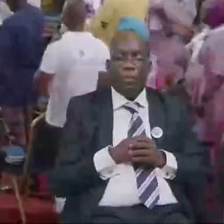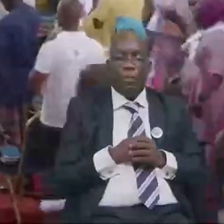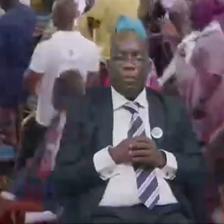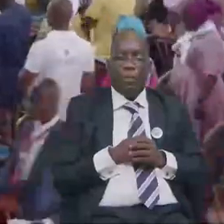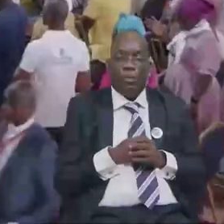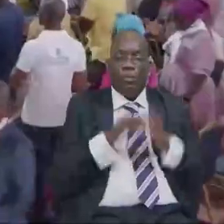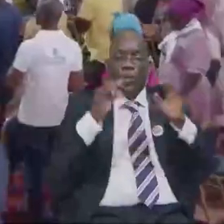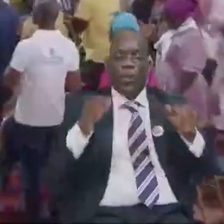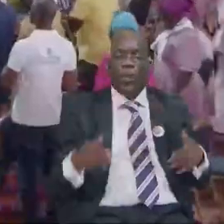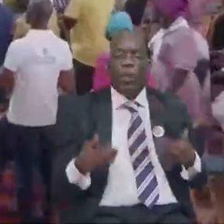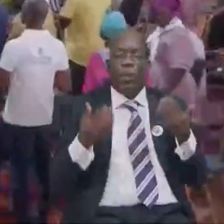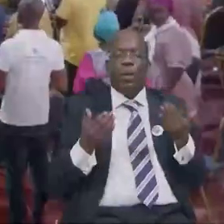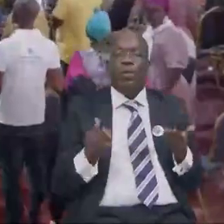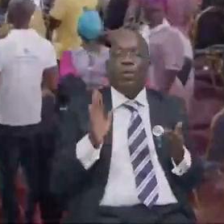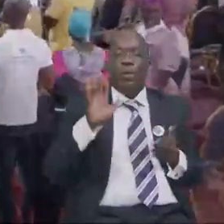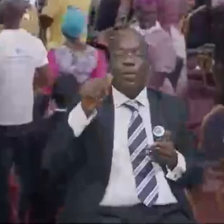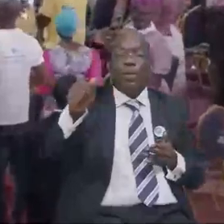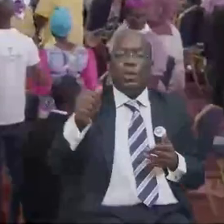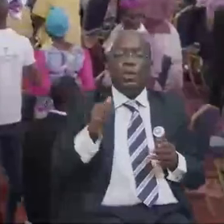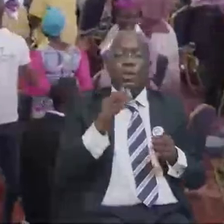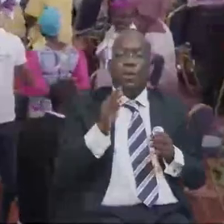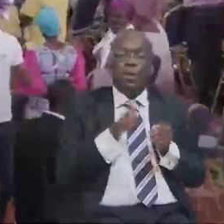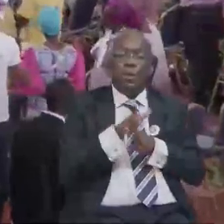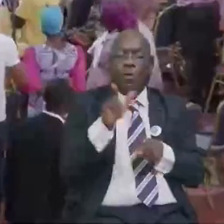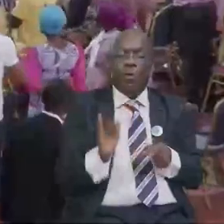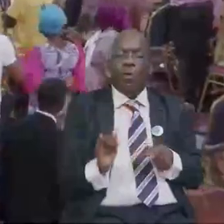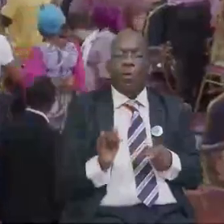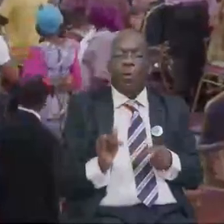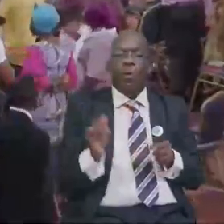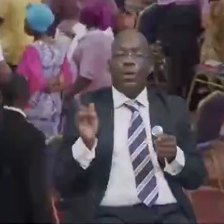Donne-toi entièrement, sans réserve au Seigneur.